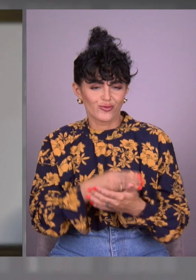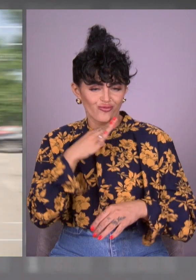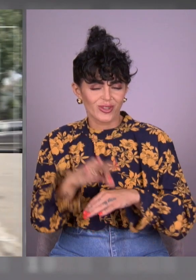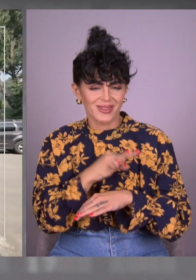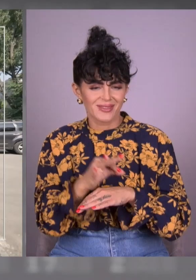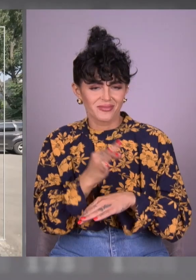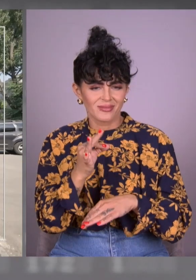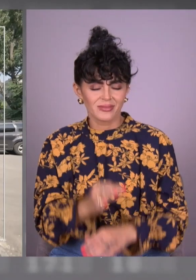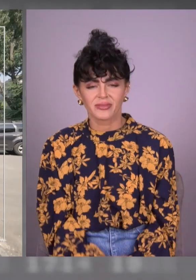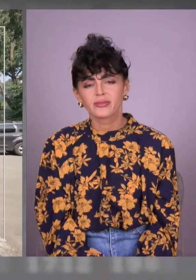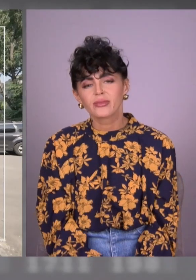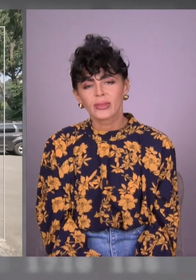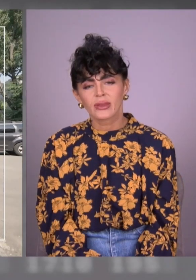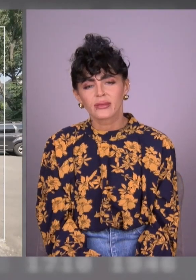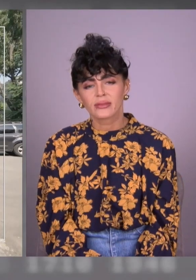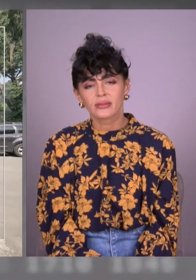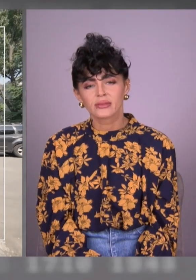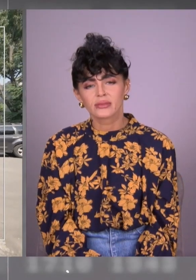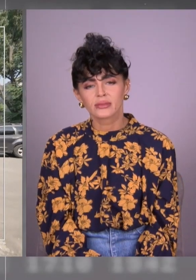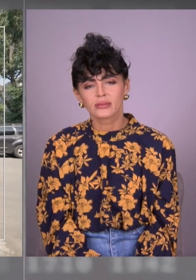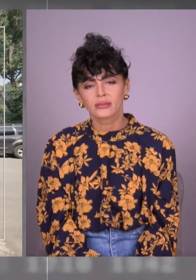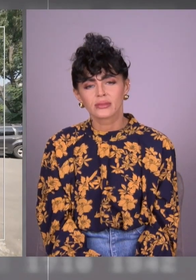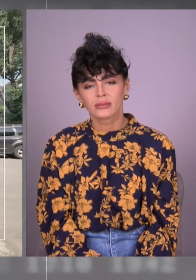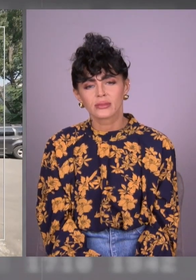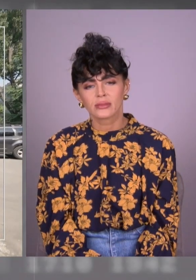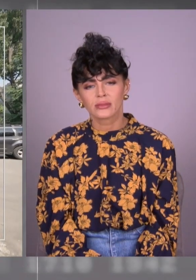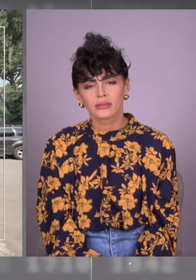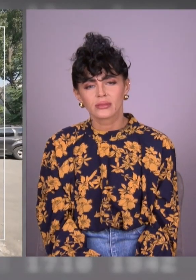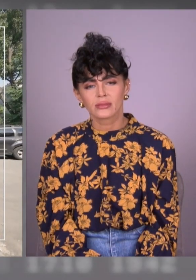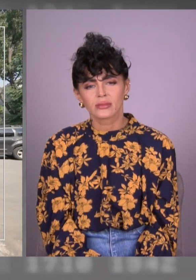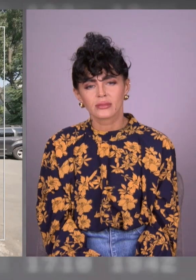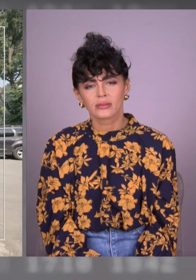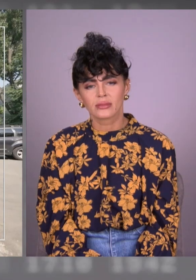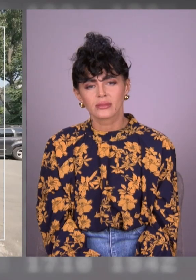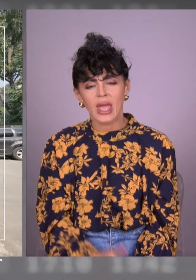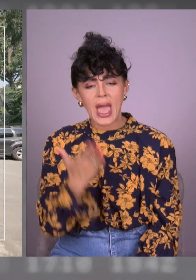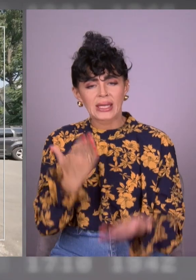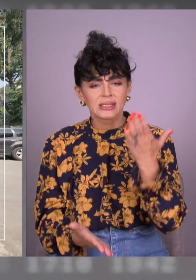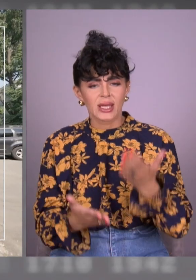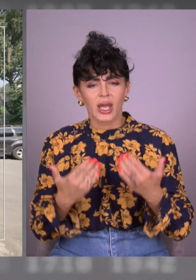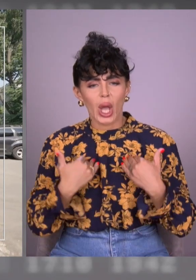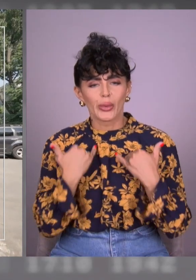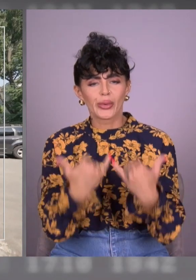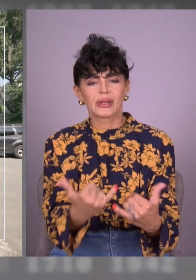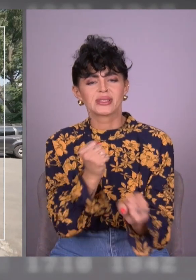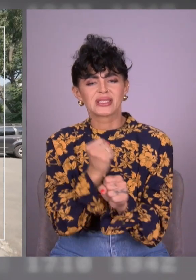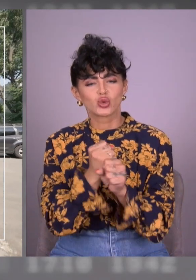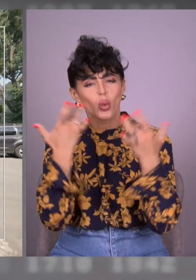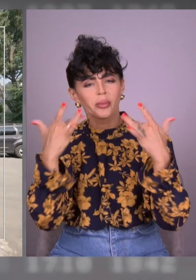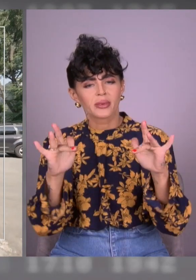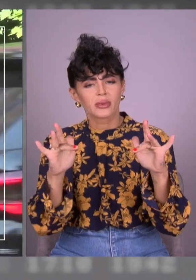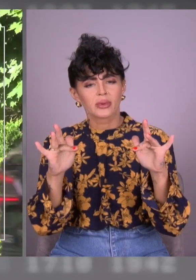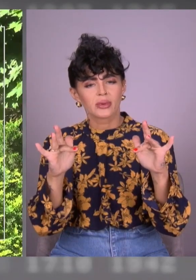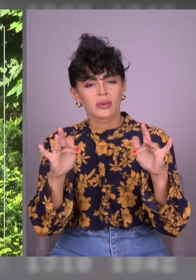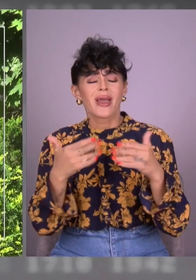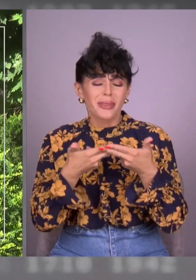я. А якщо я вам скажу, що вас чекає сюрприз? Це дуже приємно, я полюбляю